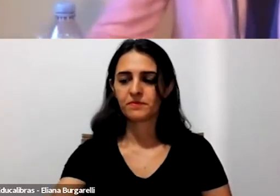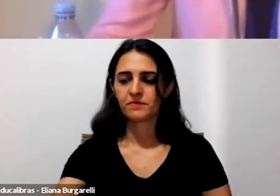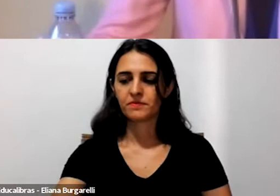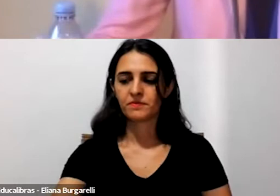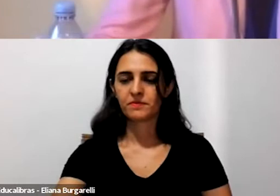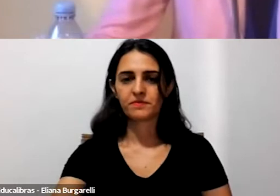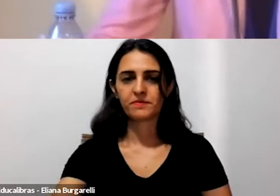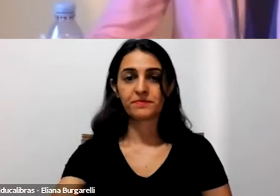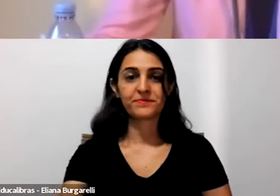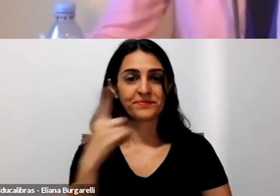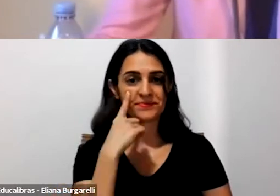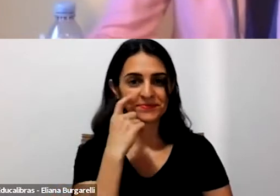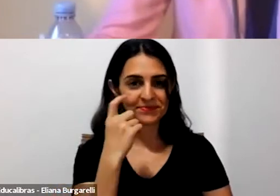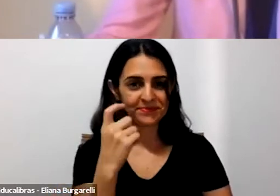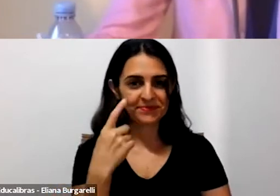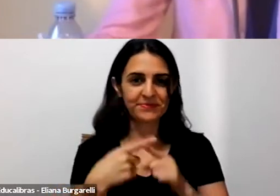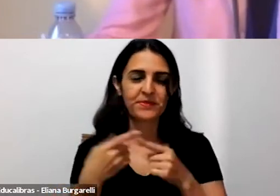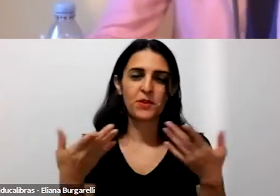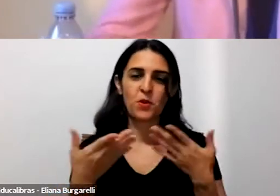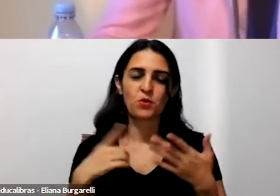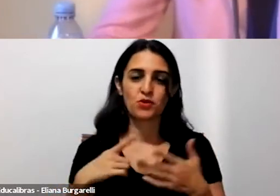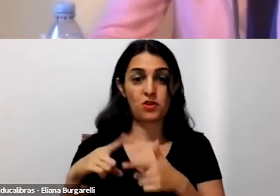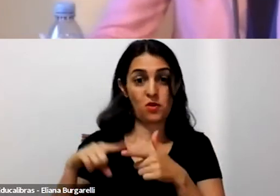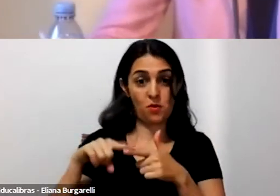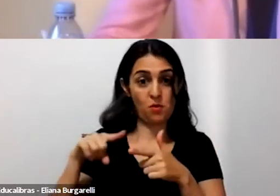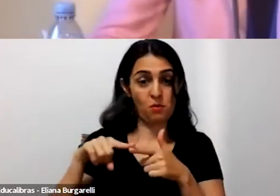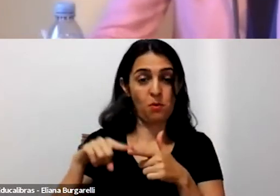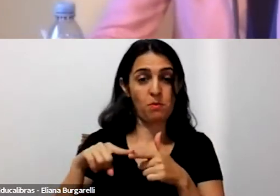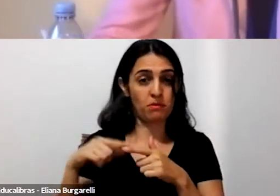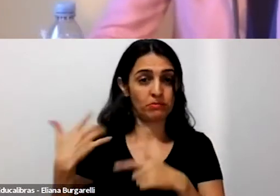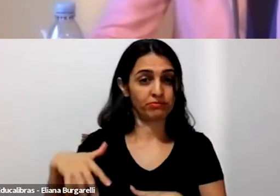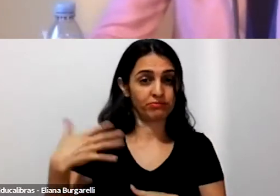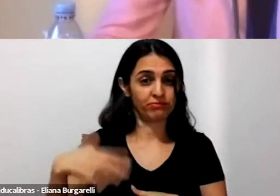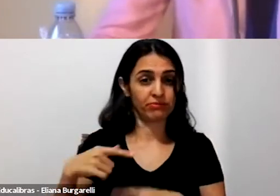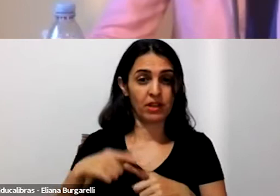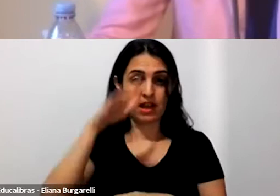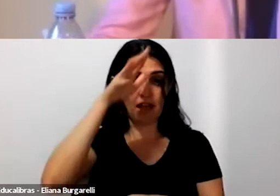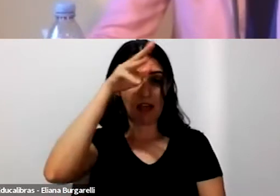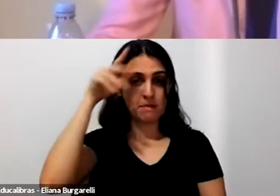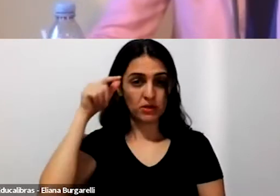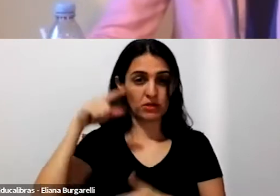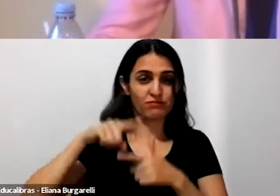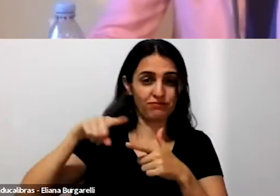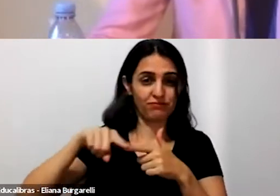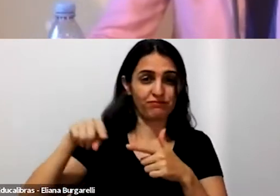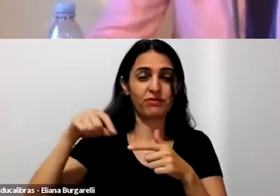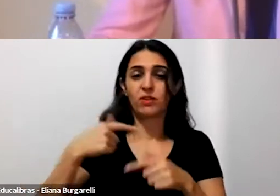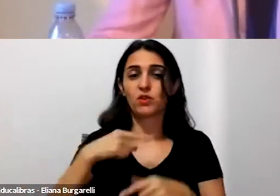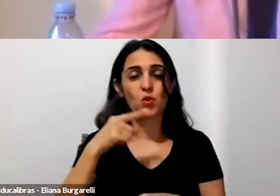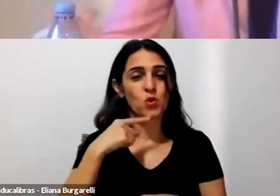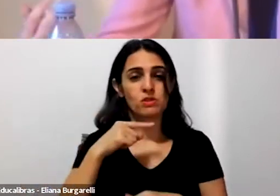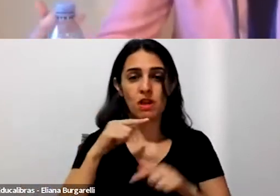É interessante porque hoje temos um grande problema, principalmente porque a Amazônia está ameaçada e não consegue cumprir seu papel